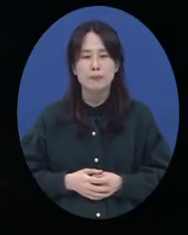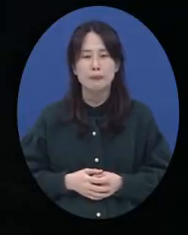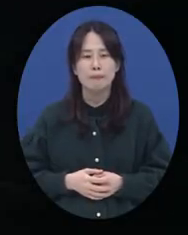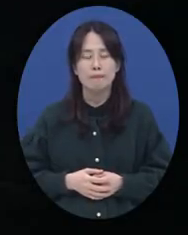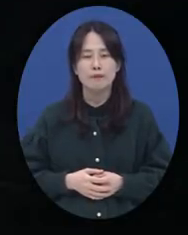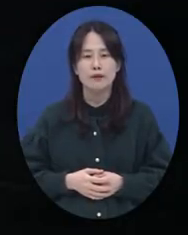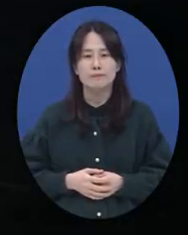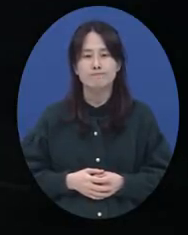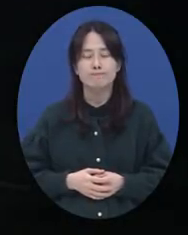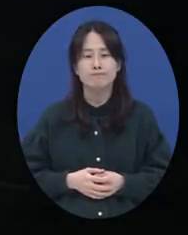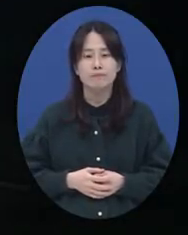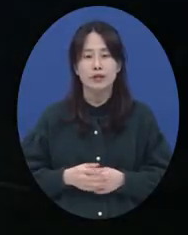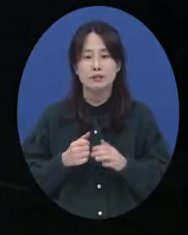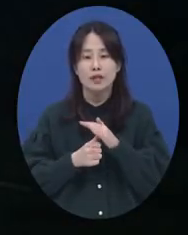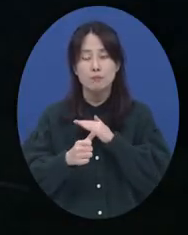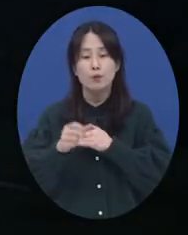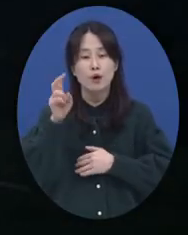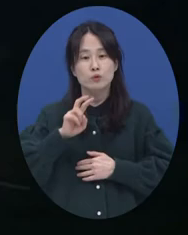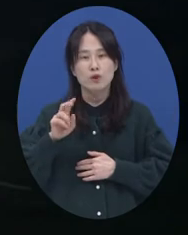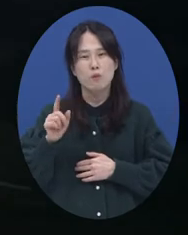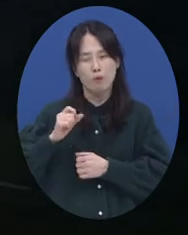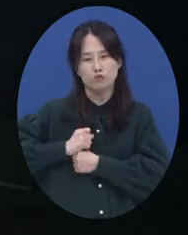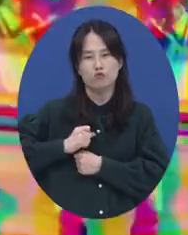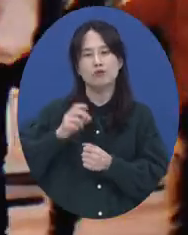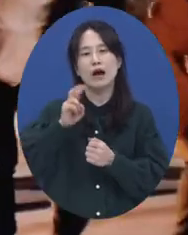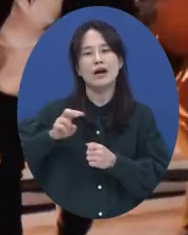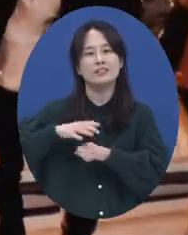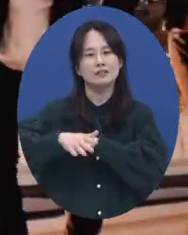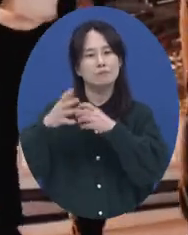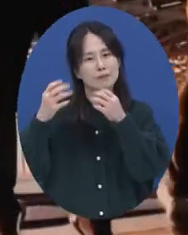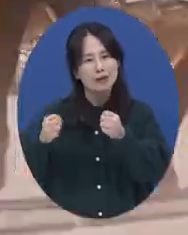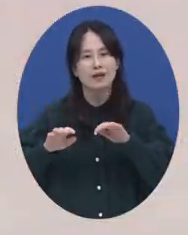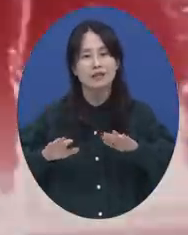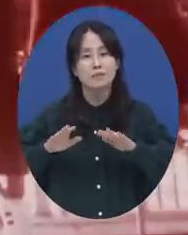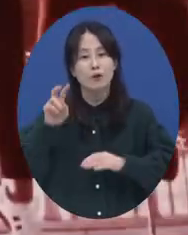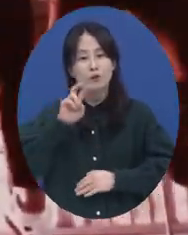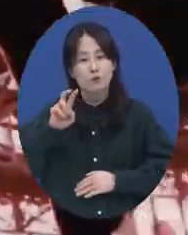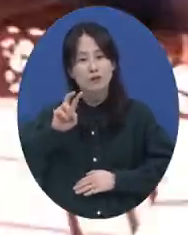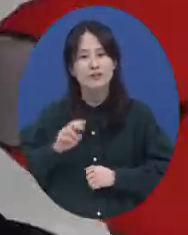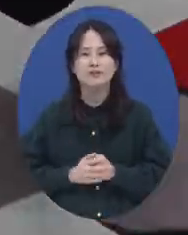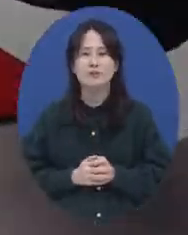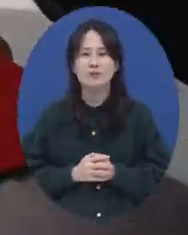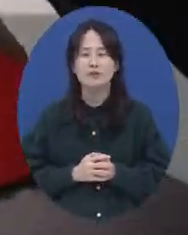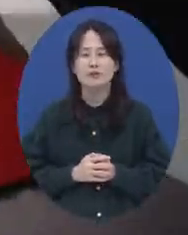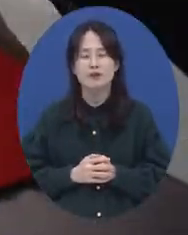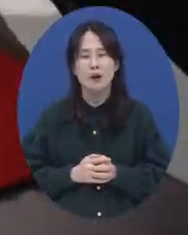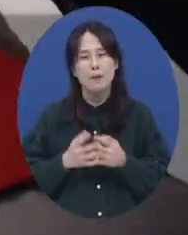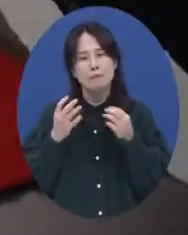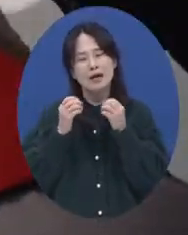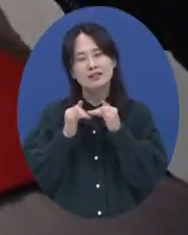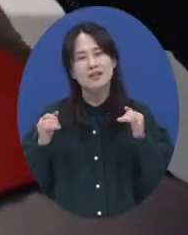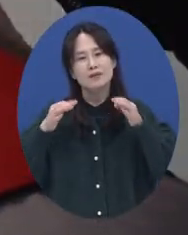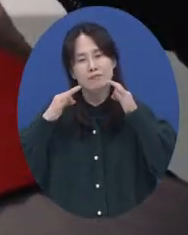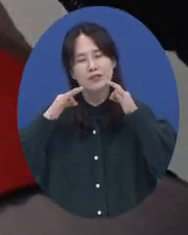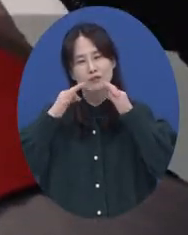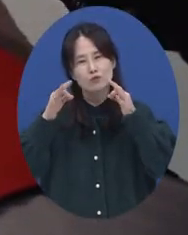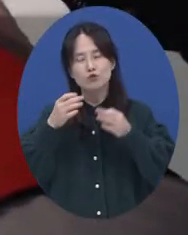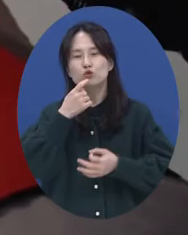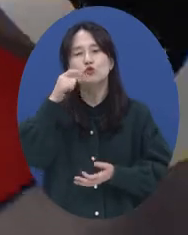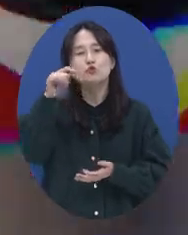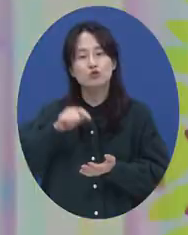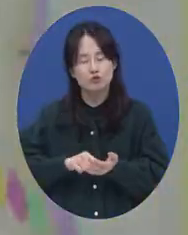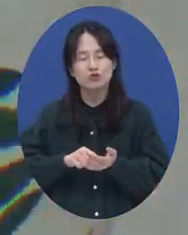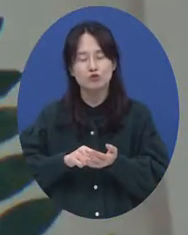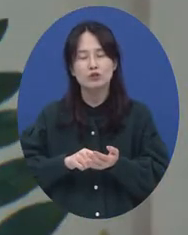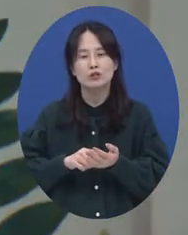기존의 지자체를 대표하는 노래는 군가풍이 많은데 이번 노래는 마치 대중가요 같이 누구나 쉽게